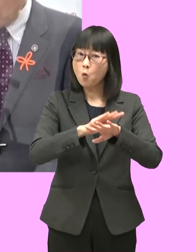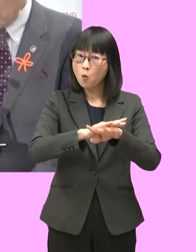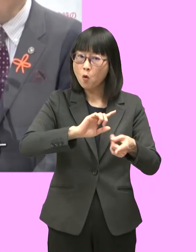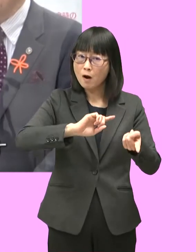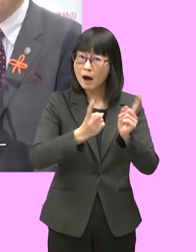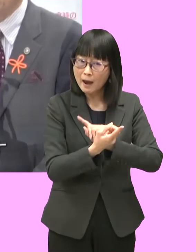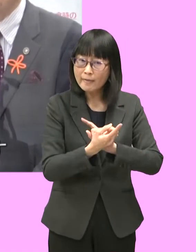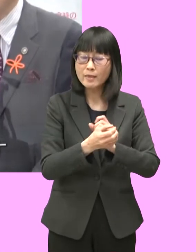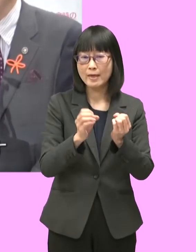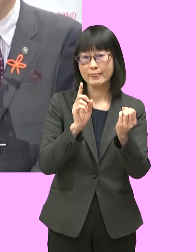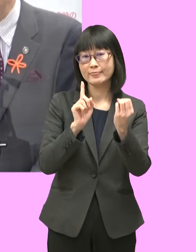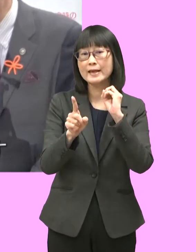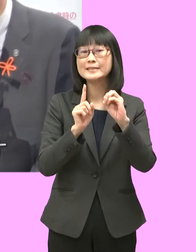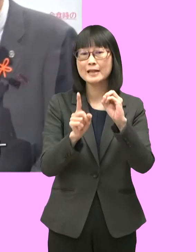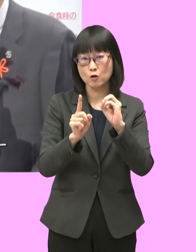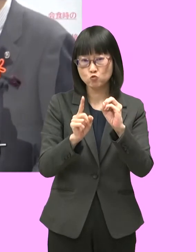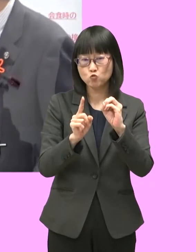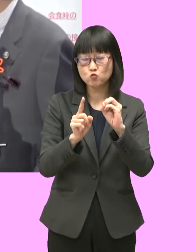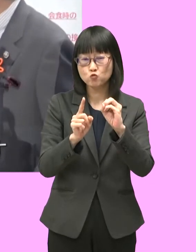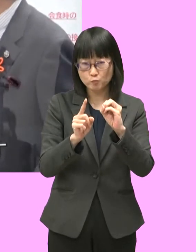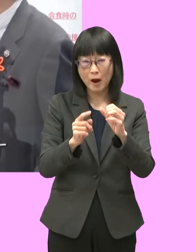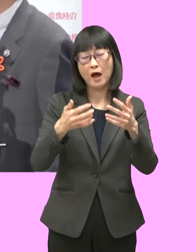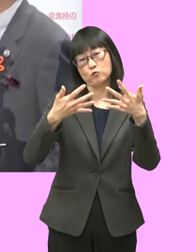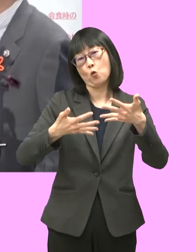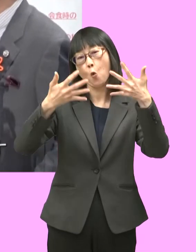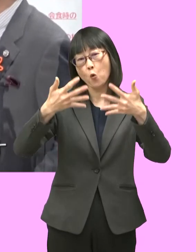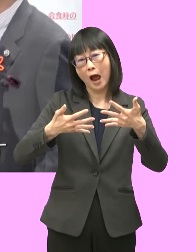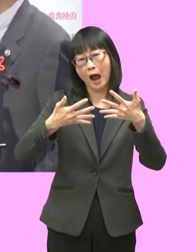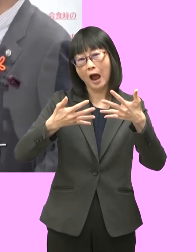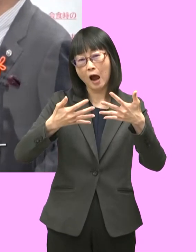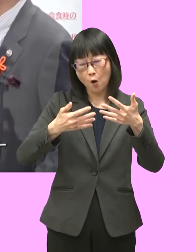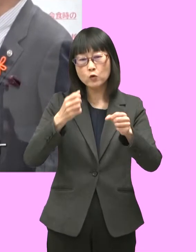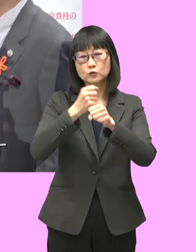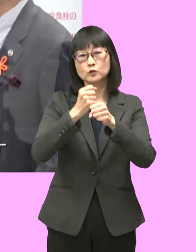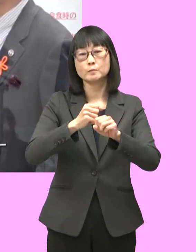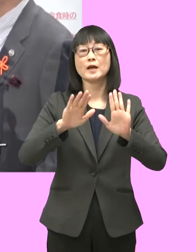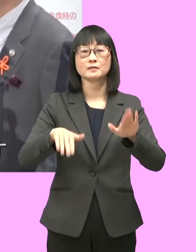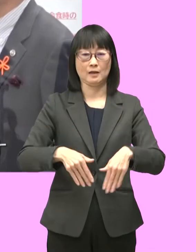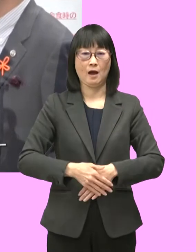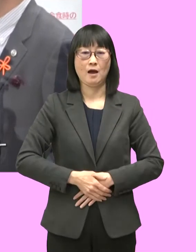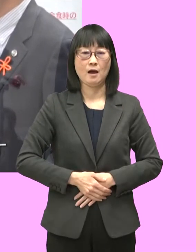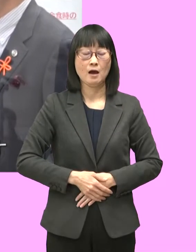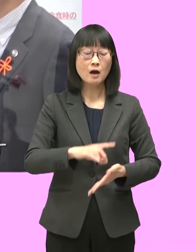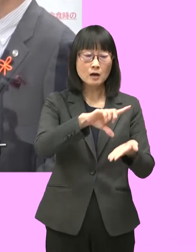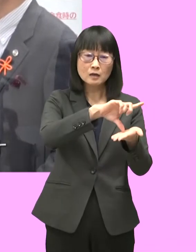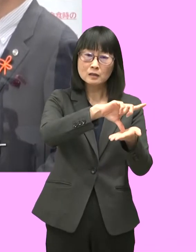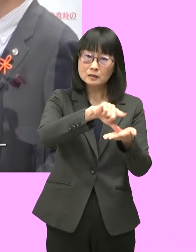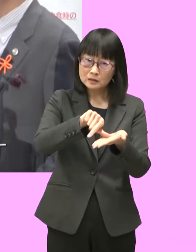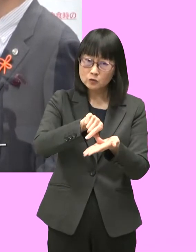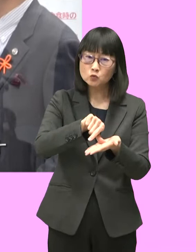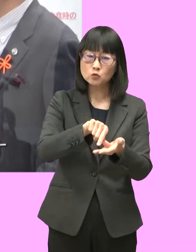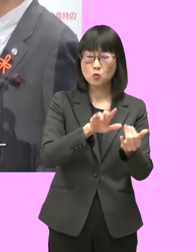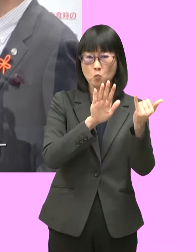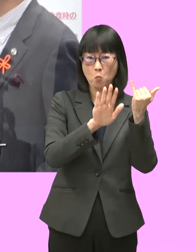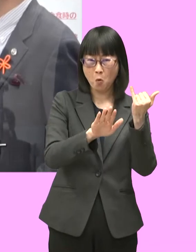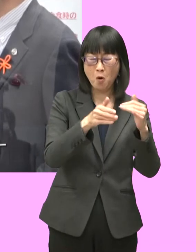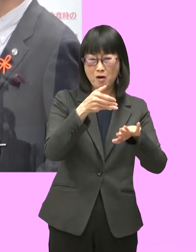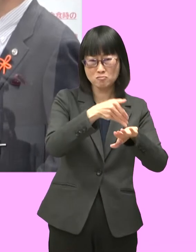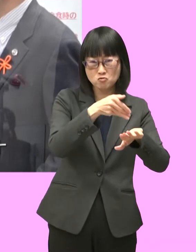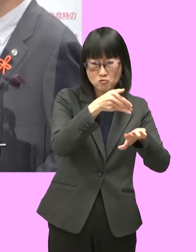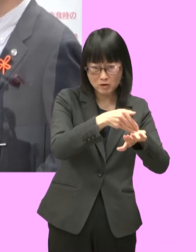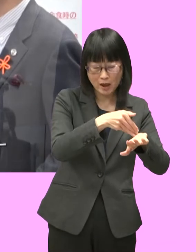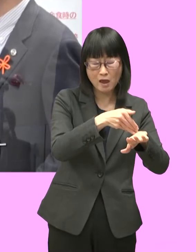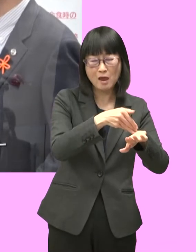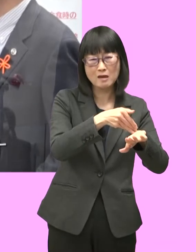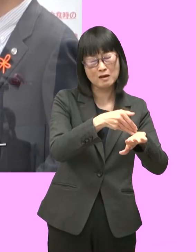そういったことをやろうじゃないかということで今回取り組みました。今こちらにあるように地区での防災訓練が中止されて、あるいは学ぶ機会